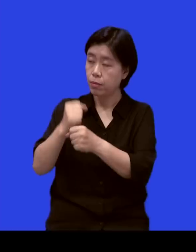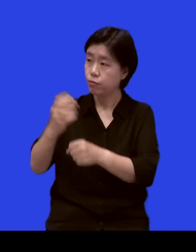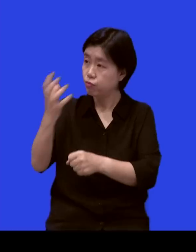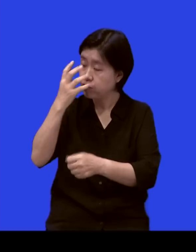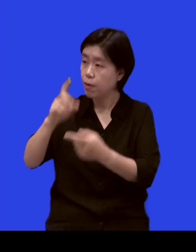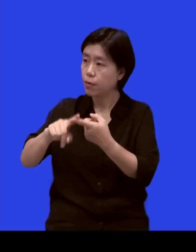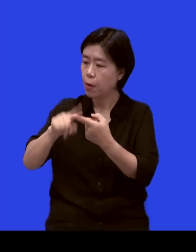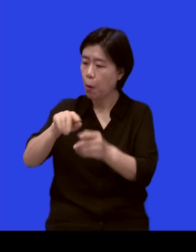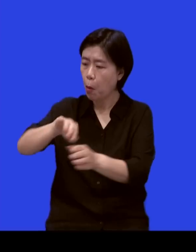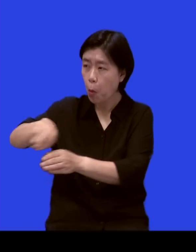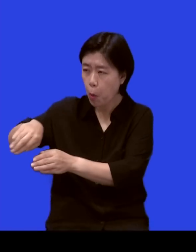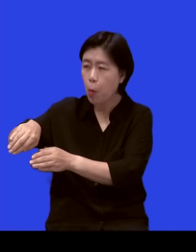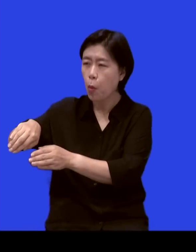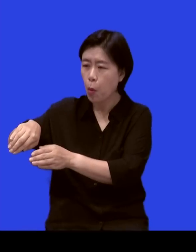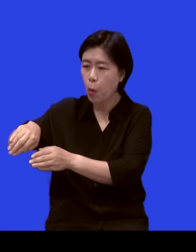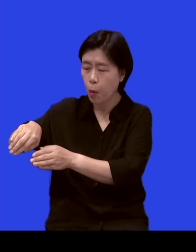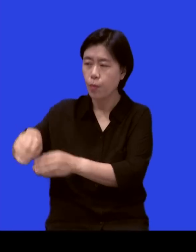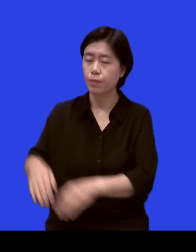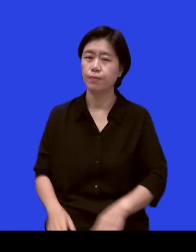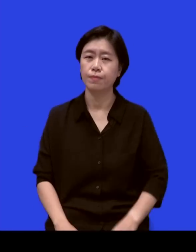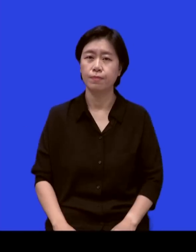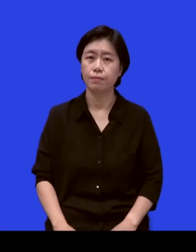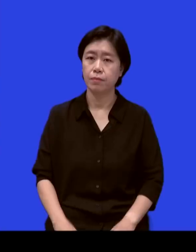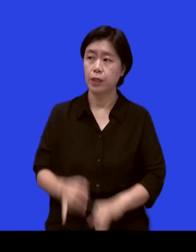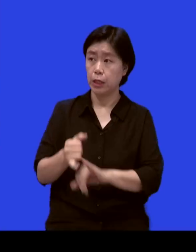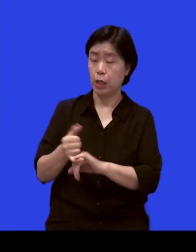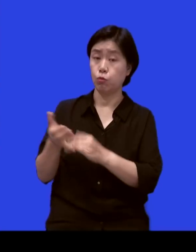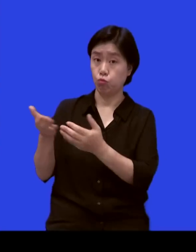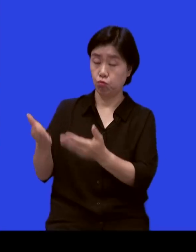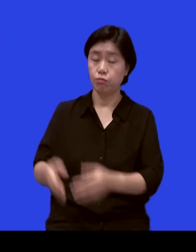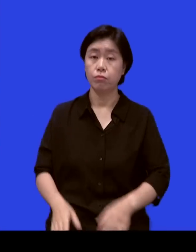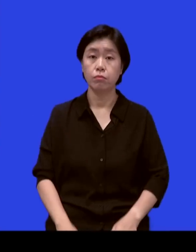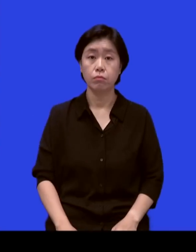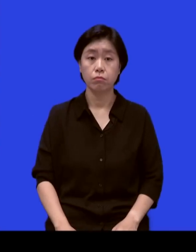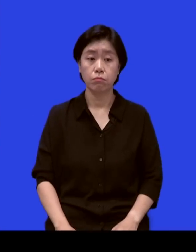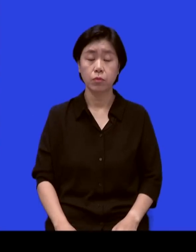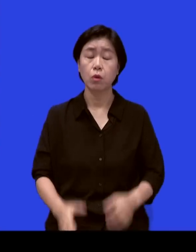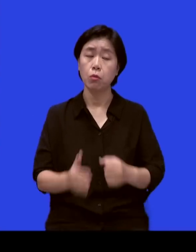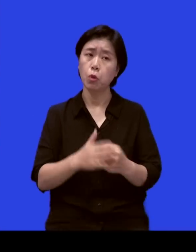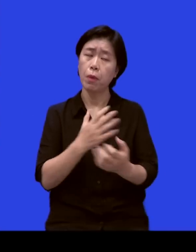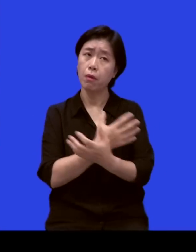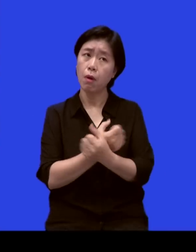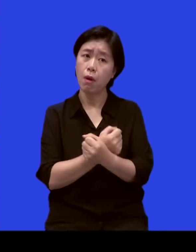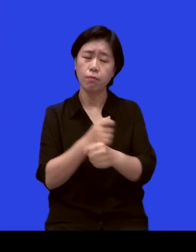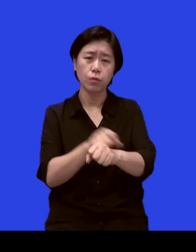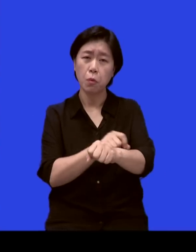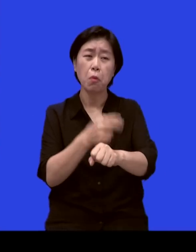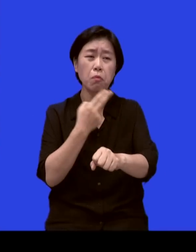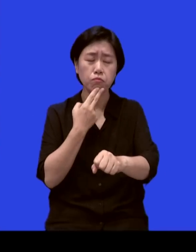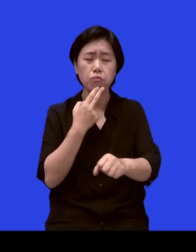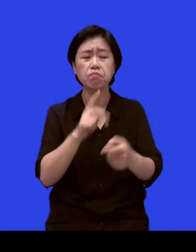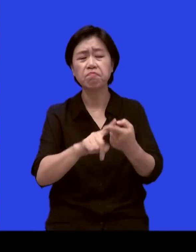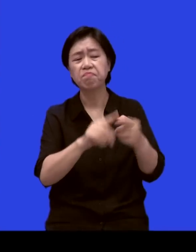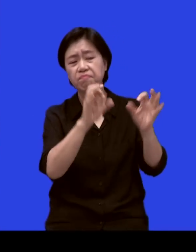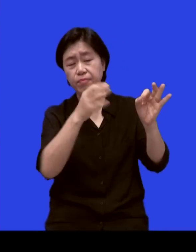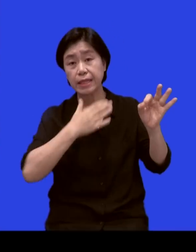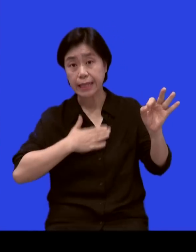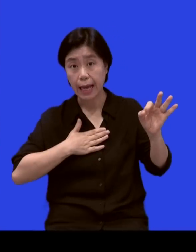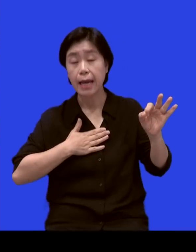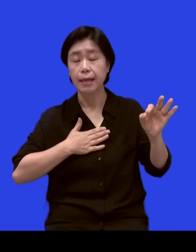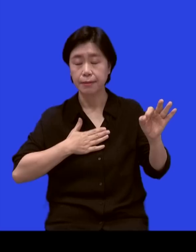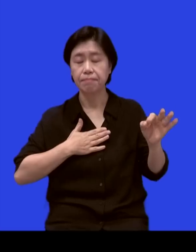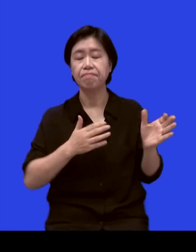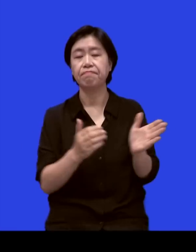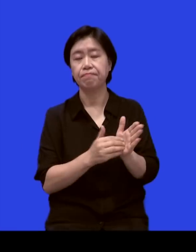네. 그래서 저도 그냥 뭐 다른 별다른 계약 없이 그냥 빠졌어요. 예. 근데 그리고 그 회차를 예. 그 회차를 돌려서 찾아보면은